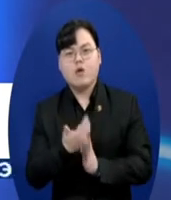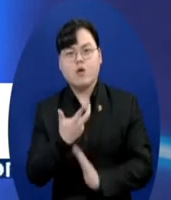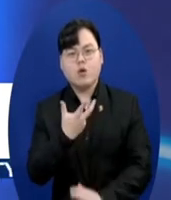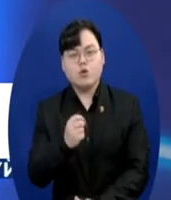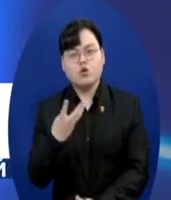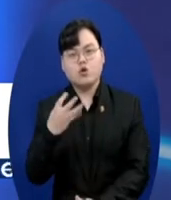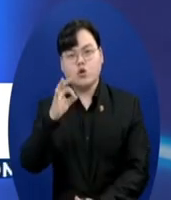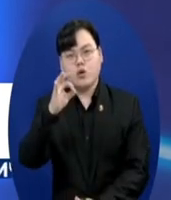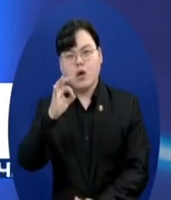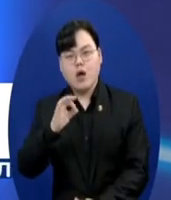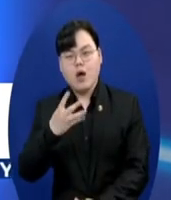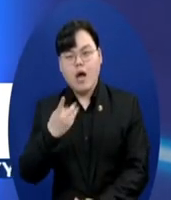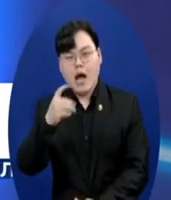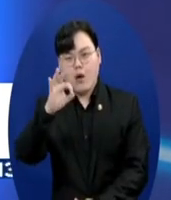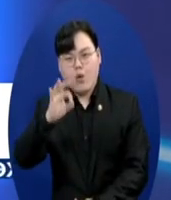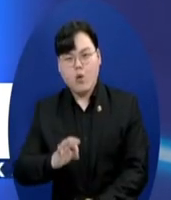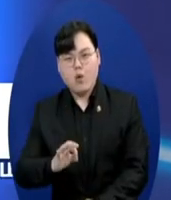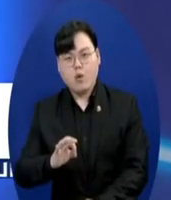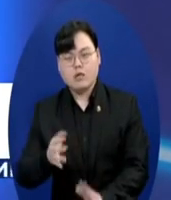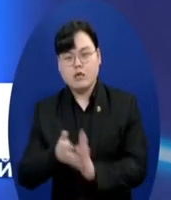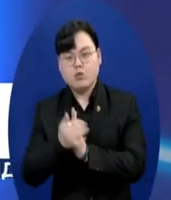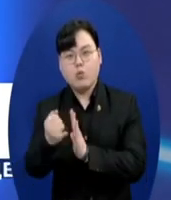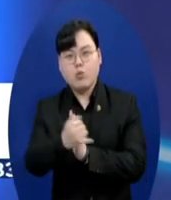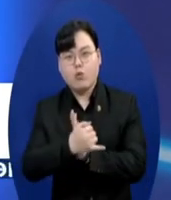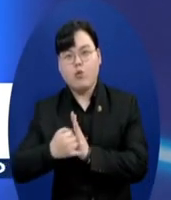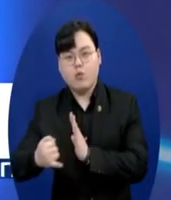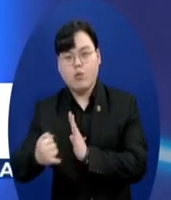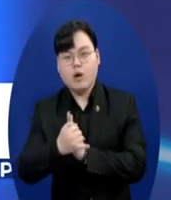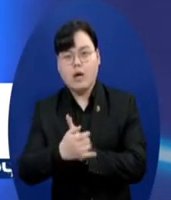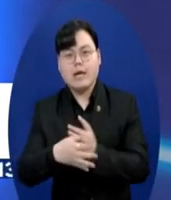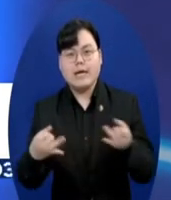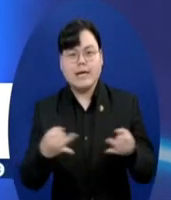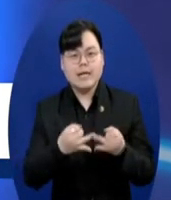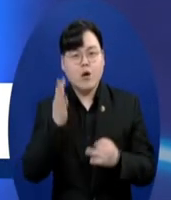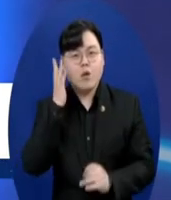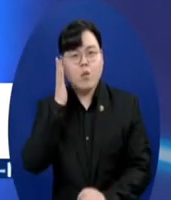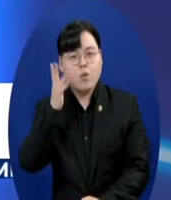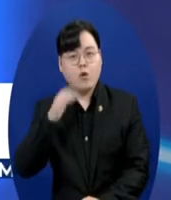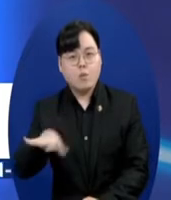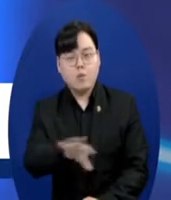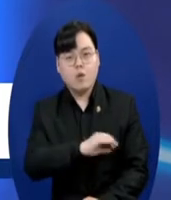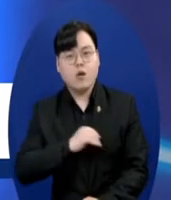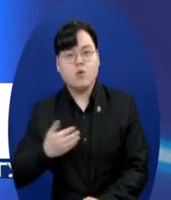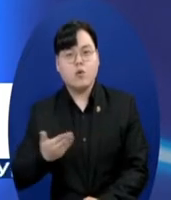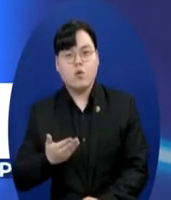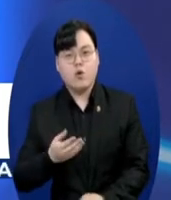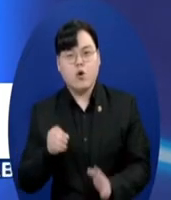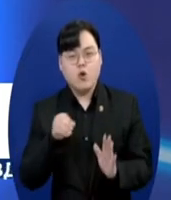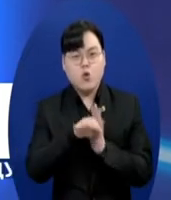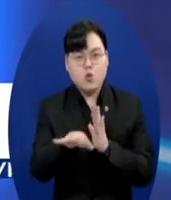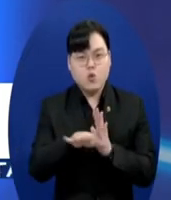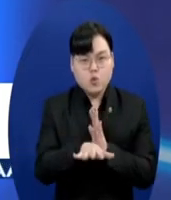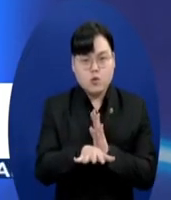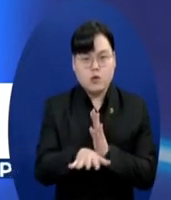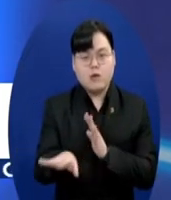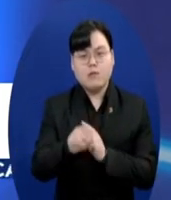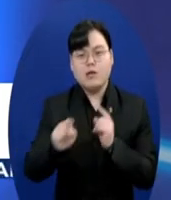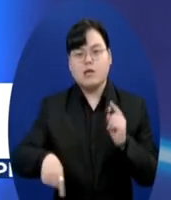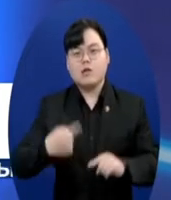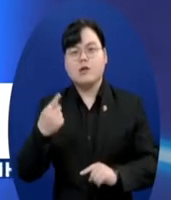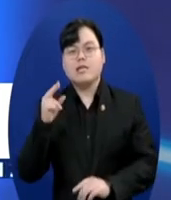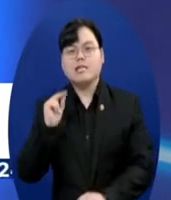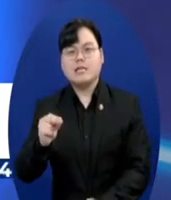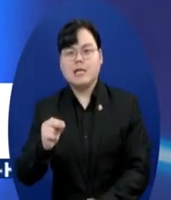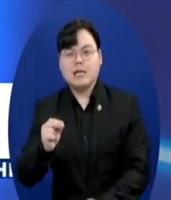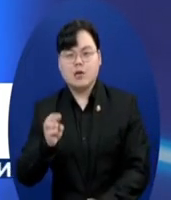тохиолдолд 10 болтод ингээд буурчихдаг. Тэр ерөнхийдөө цахим одоо бодлогын хүрээнд бол бид нэр одоо хүртээмжээсээ чанарлуу